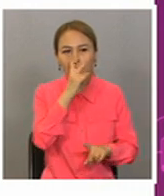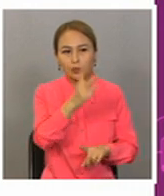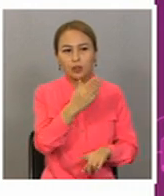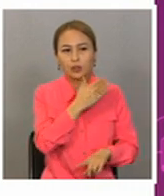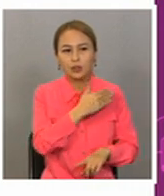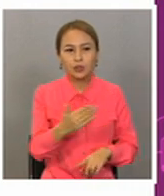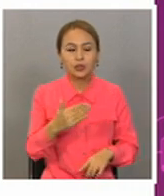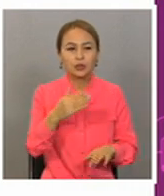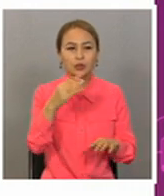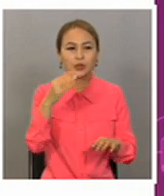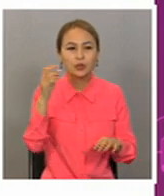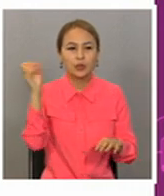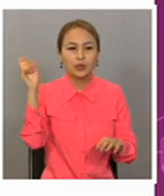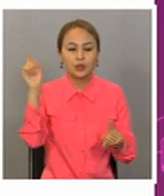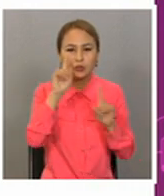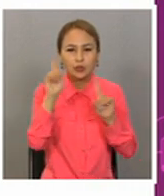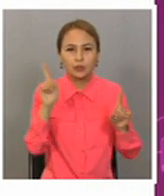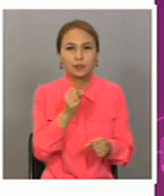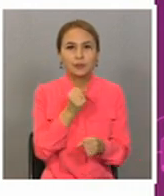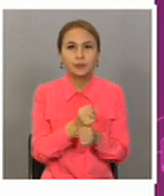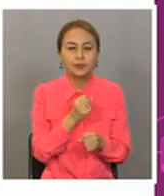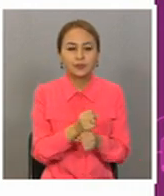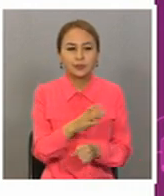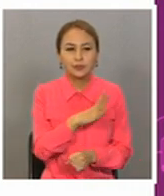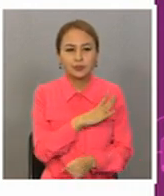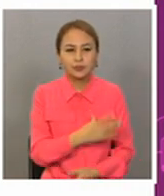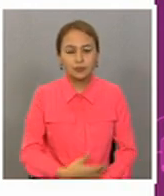олардан шоқ жұлдыздарды құрастырды.